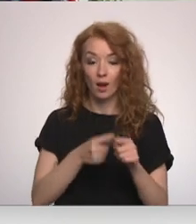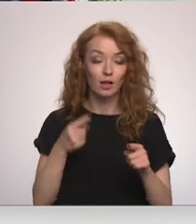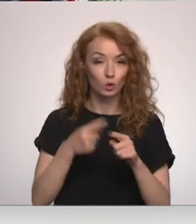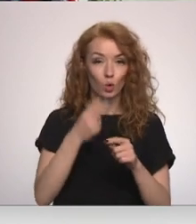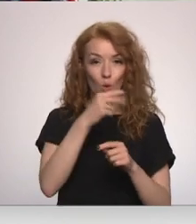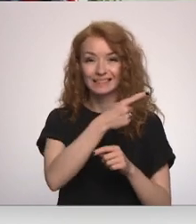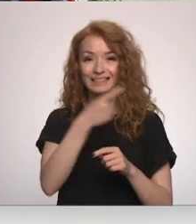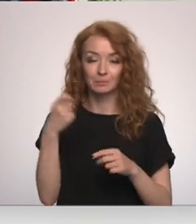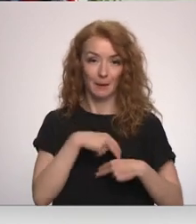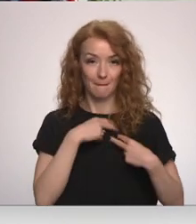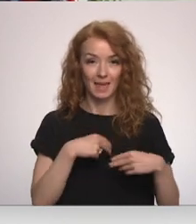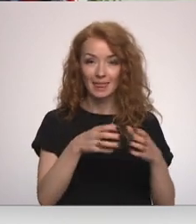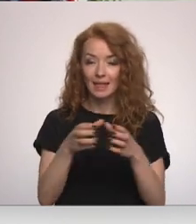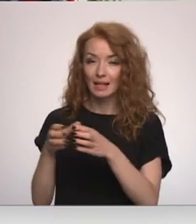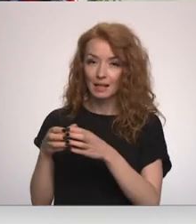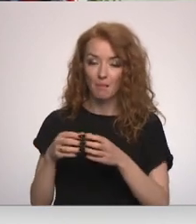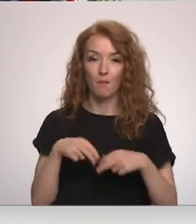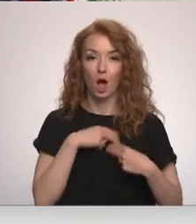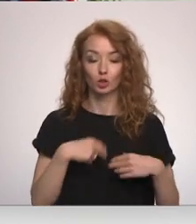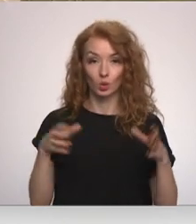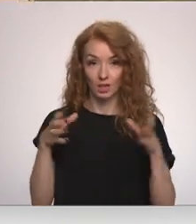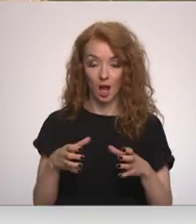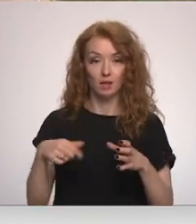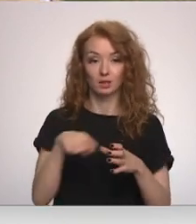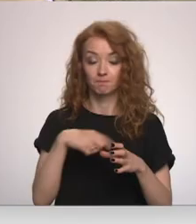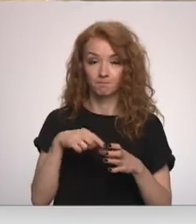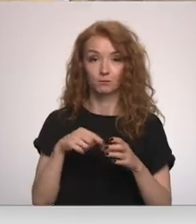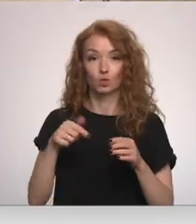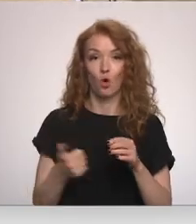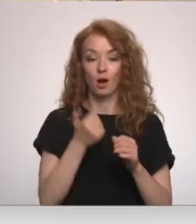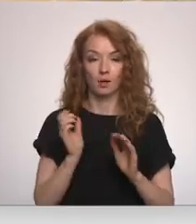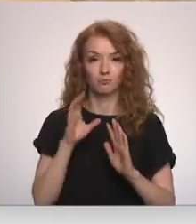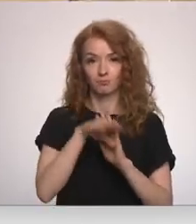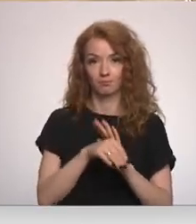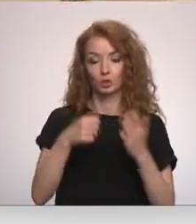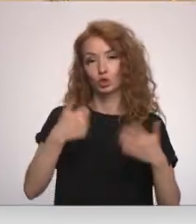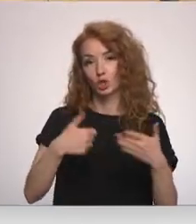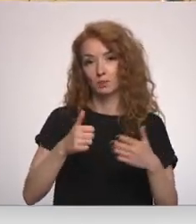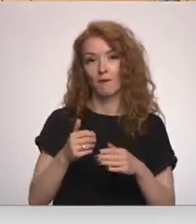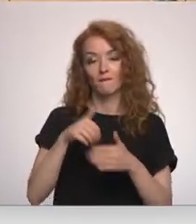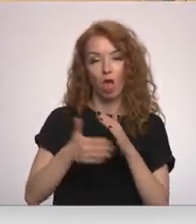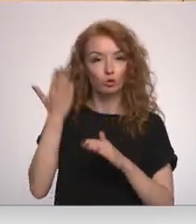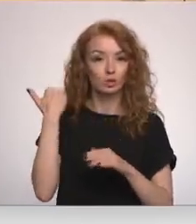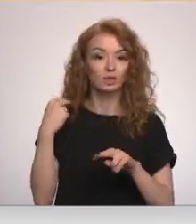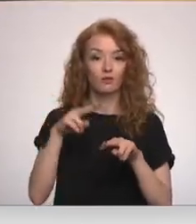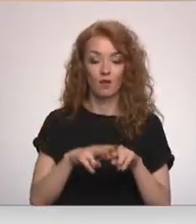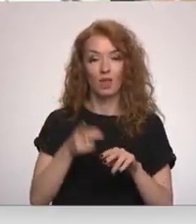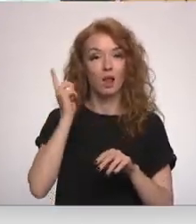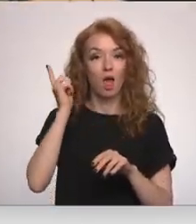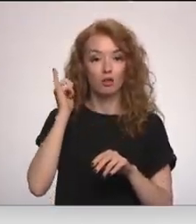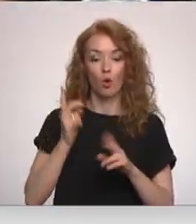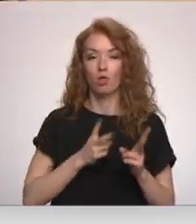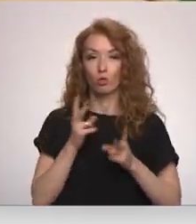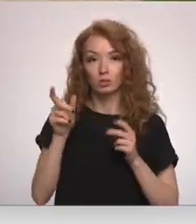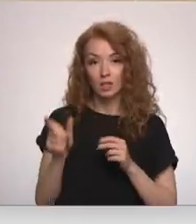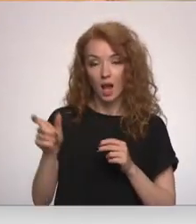100 biedrības Latvijas Piļu un muižu asociācija biedriem šogad tajā iesaistījušās 60 vēsturiskas vietas. Retro entuziasti